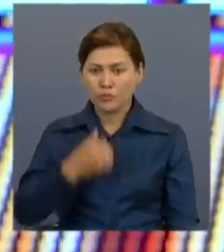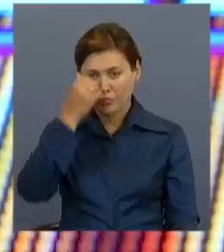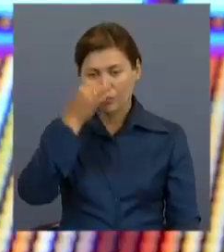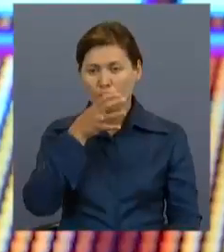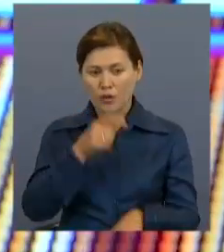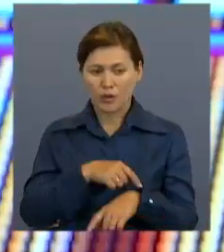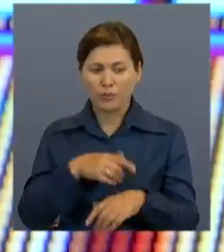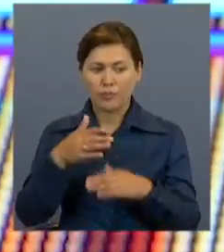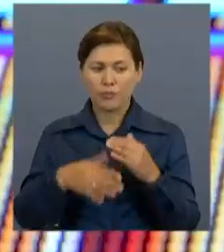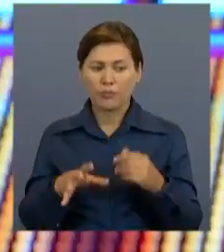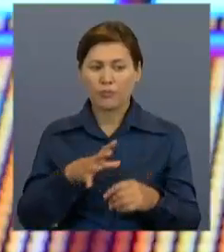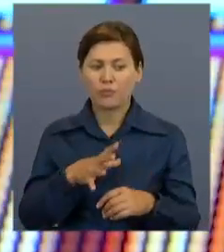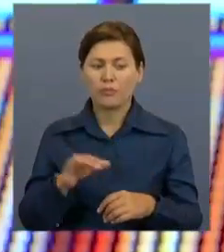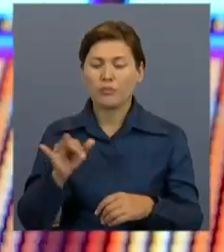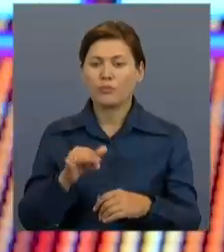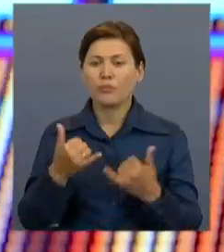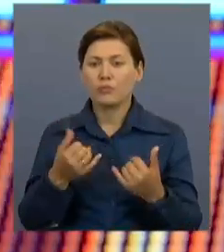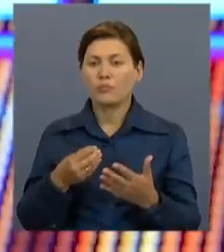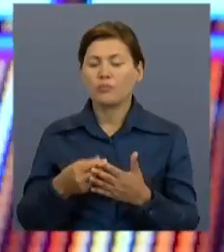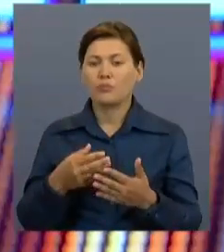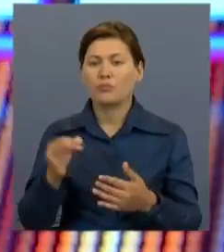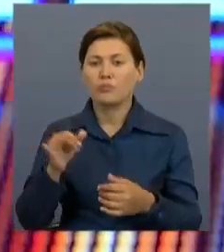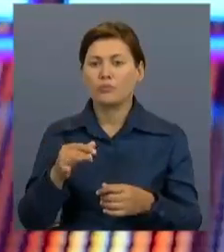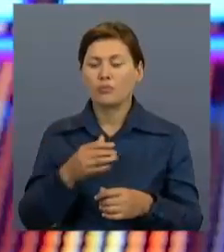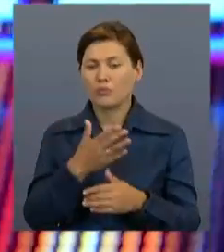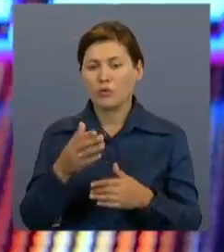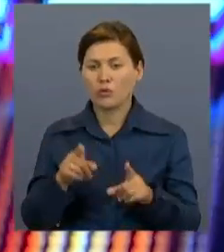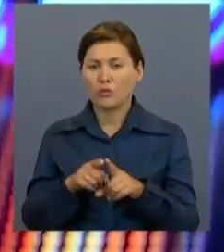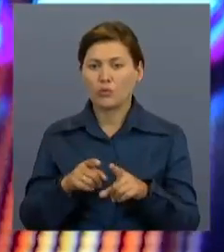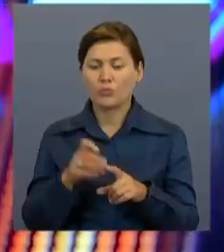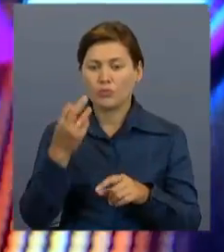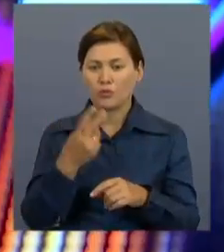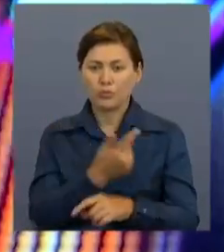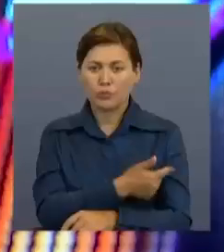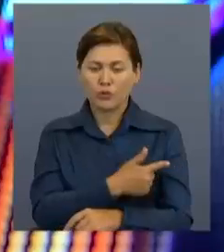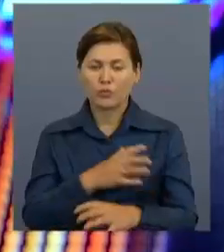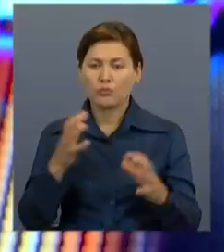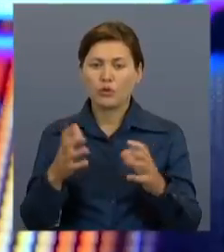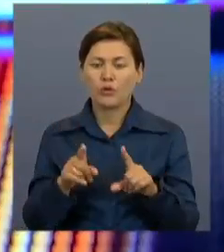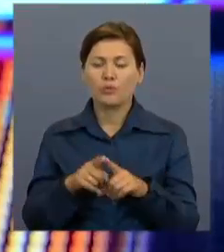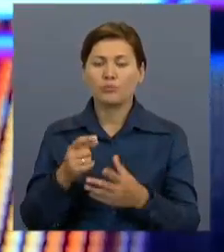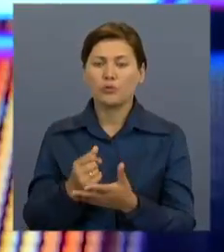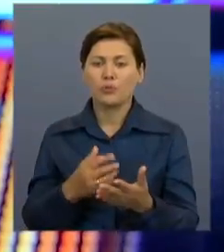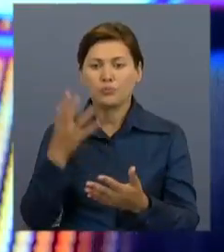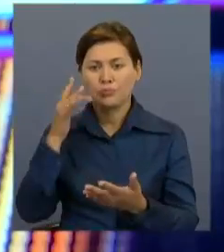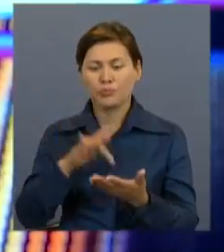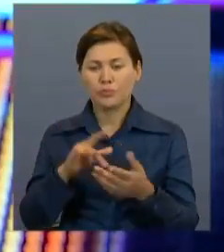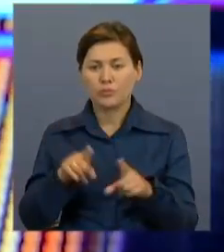уақыт тәмамдалды. Құрметті көрермен, бүгін студияда әлеуметтік медициналық сақтандыру қорының